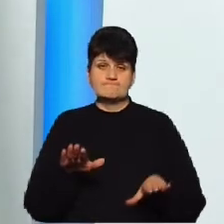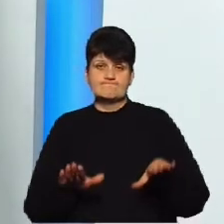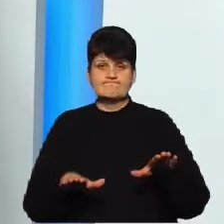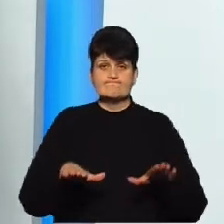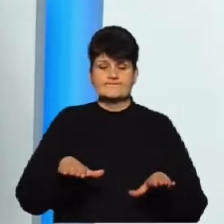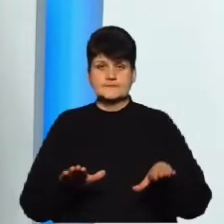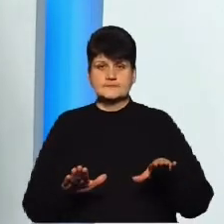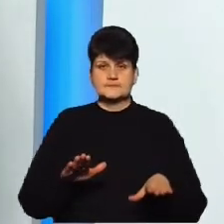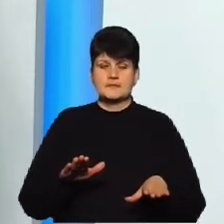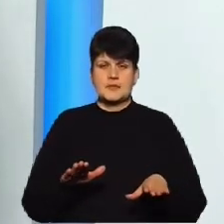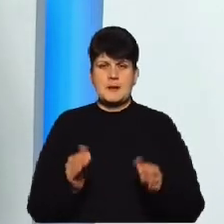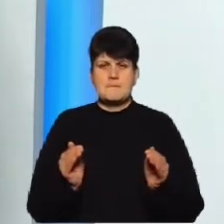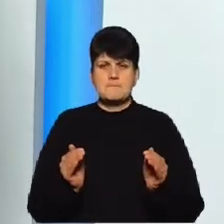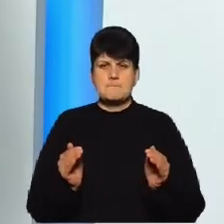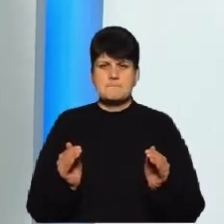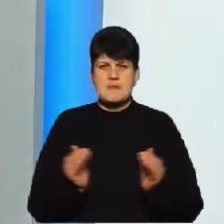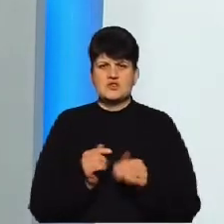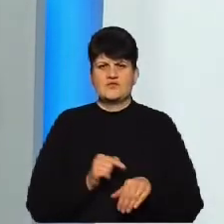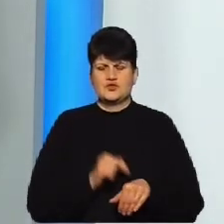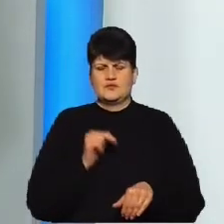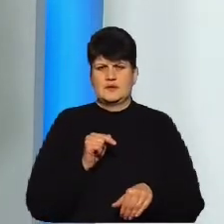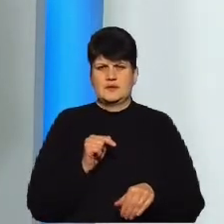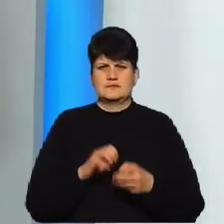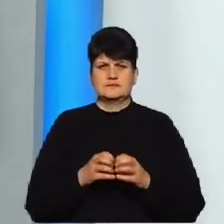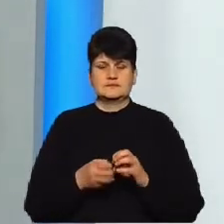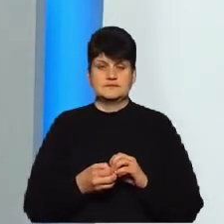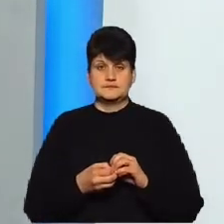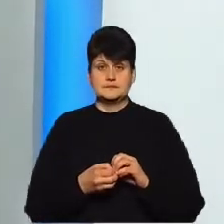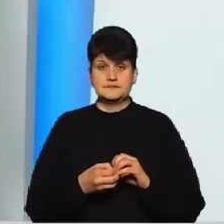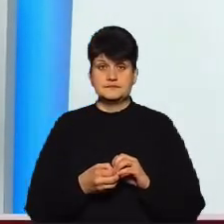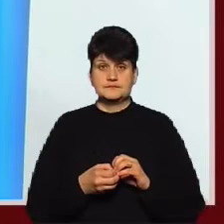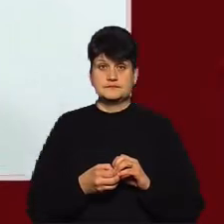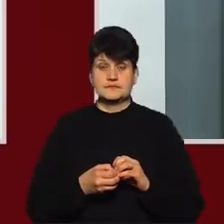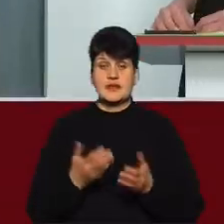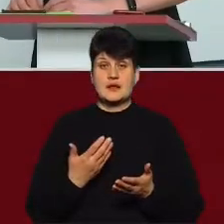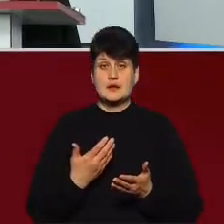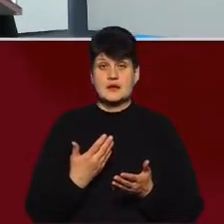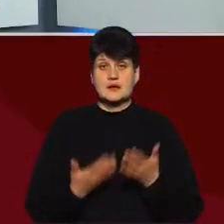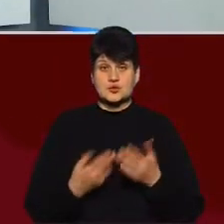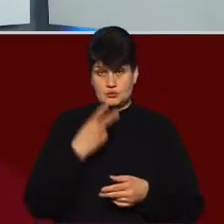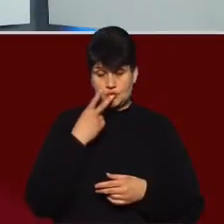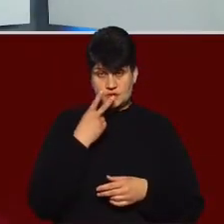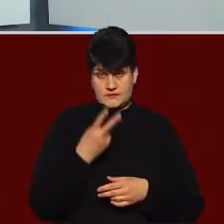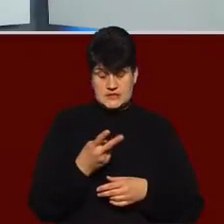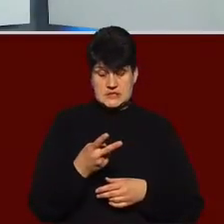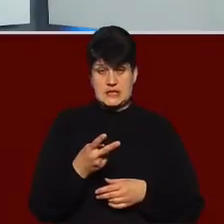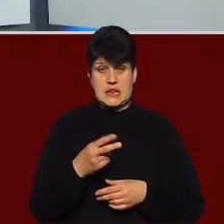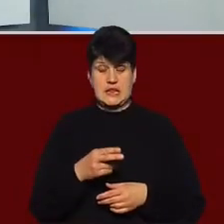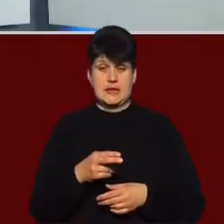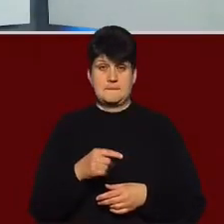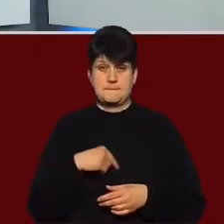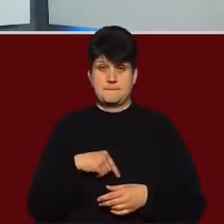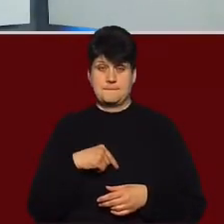і менш чутливою до цих загроз. Розумієте, от якщо подивитися на психологічну реакцію,